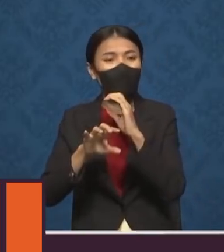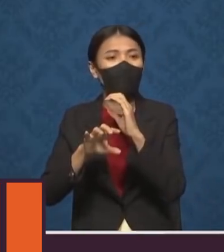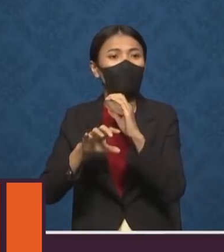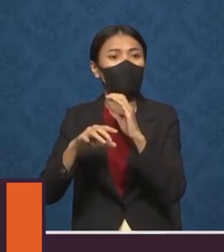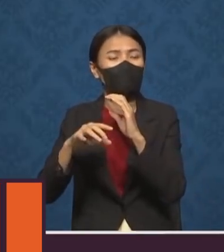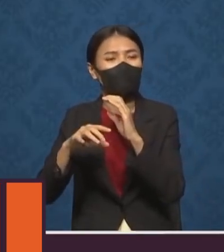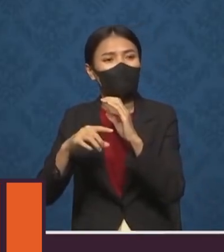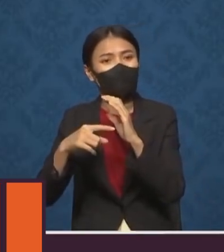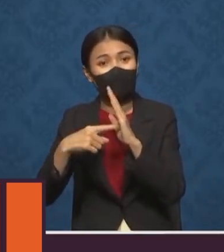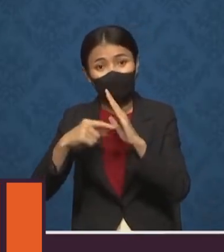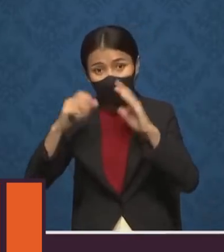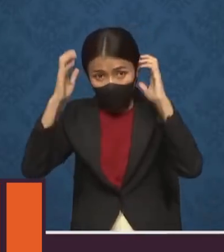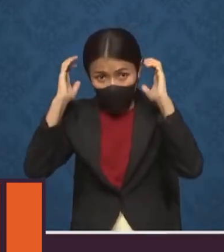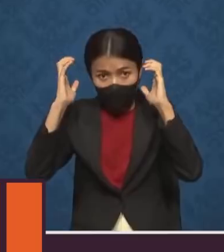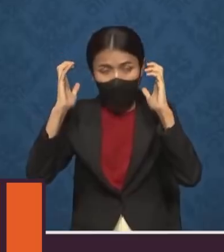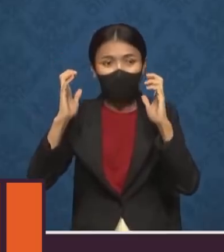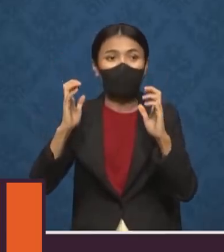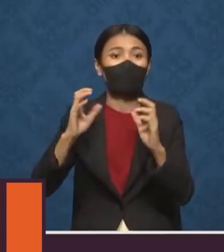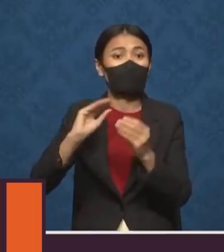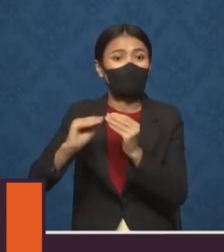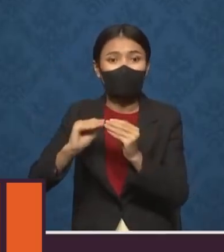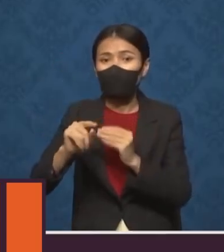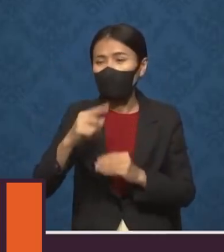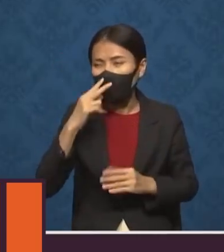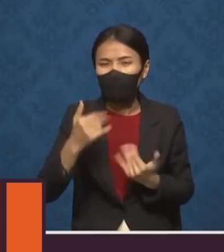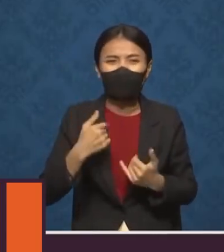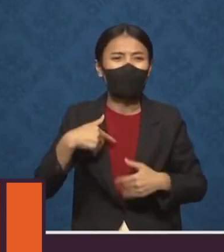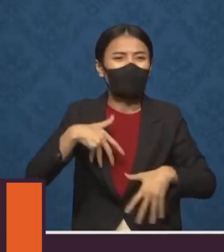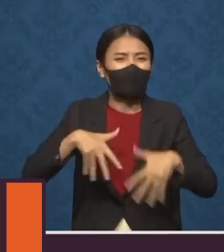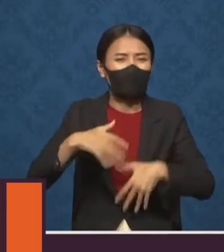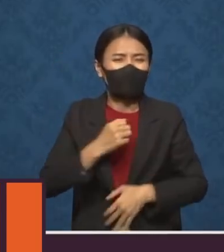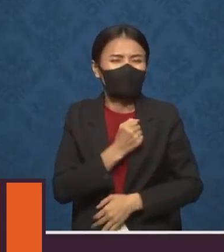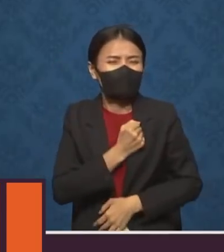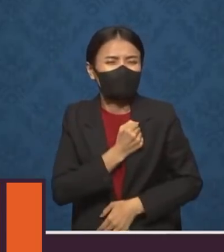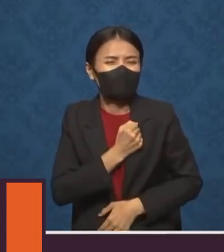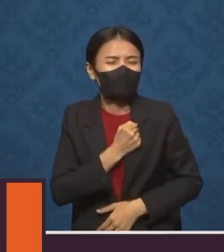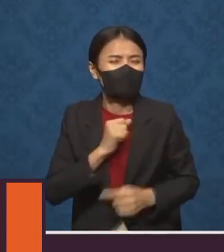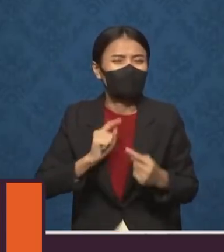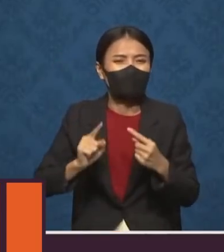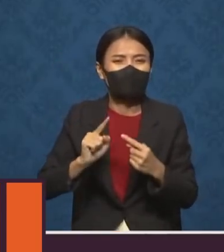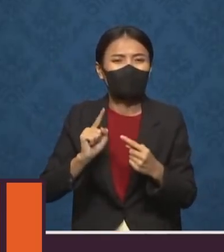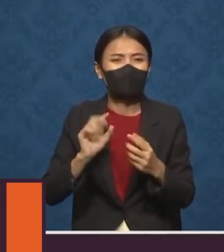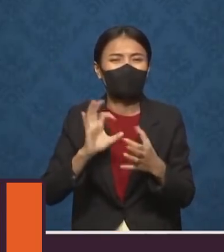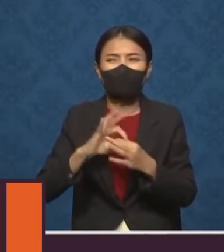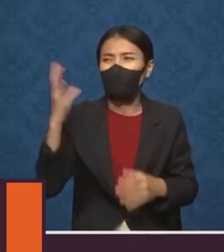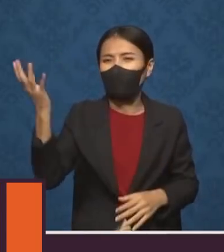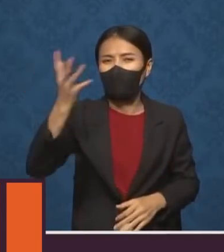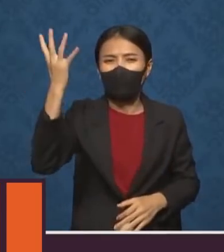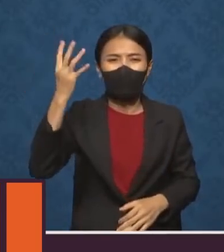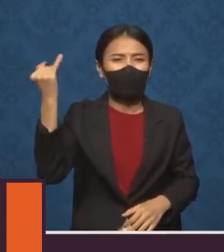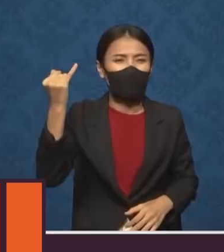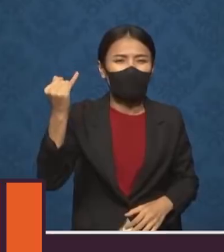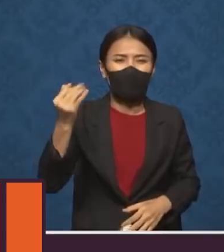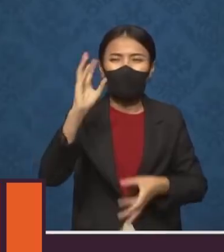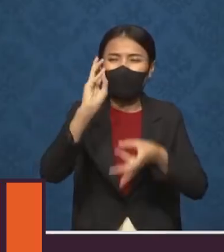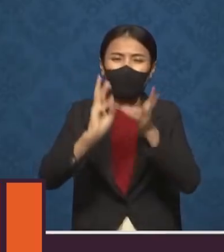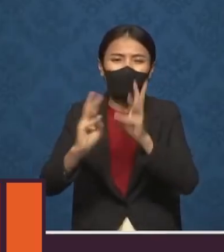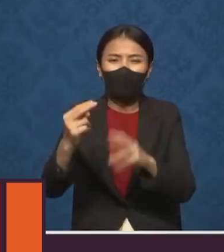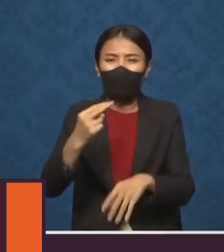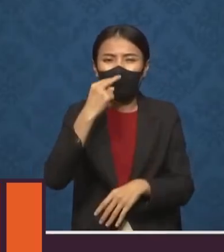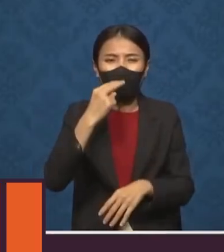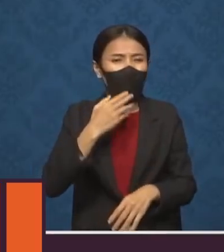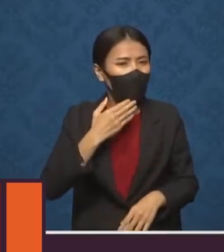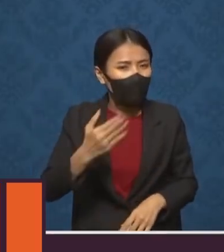กับผลกระทบของบ่อขยะพิษไข่อาการอุตสาหกรรมมานานนับปีโดยที่รัฐไม่เคยเหลียวแลพวกเขาเลย